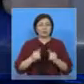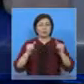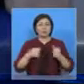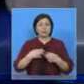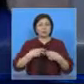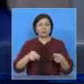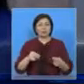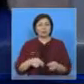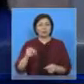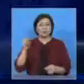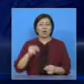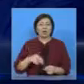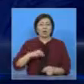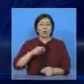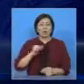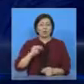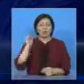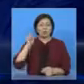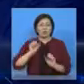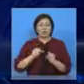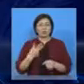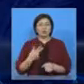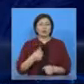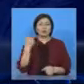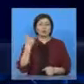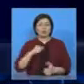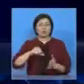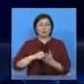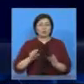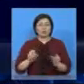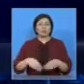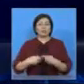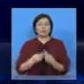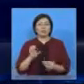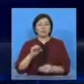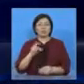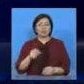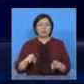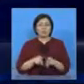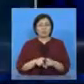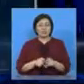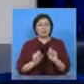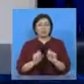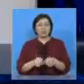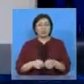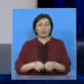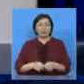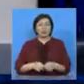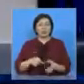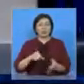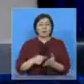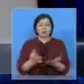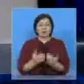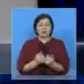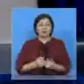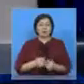познать азы бухгалтерия по истечению 3 недели участникам выдается сертификат и вместе с которым они смогут претендовать на получение